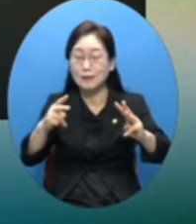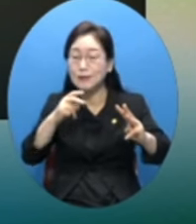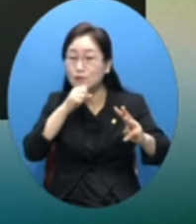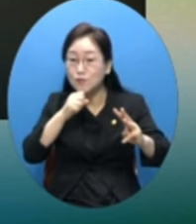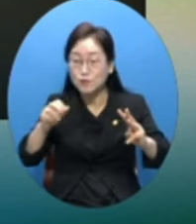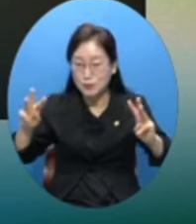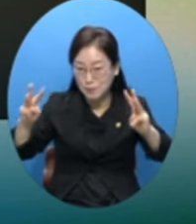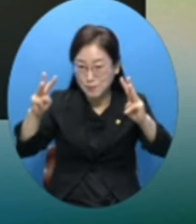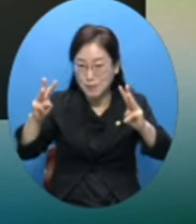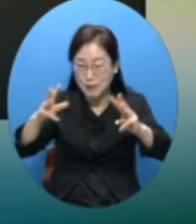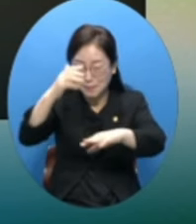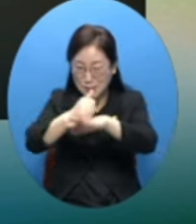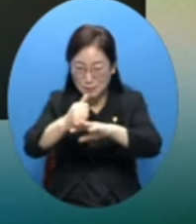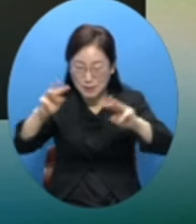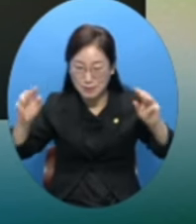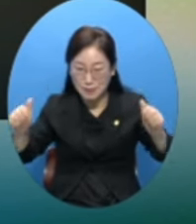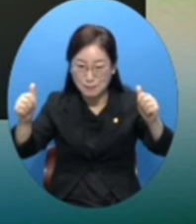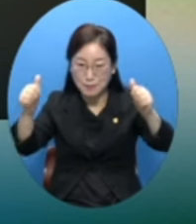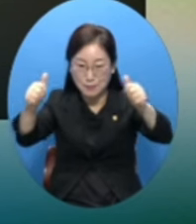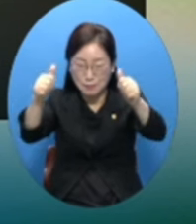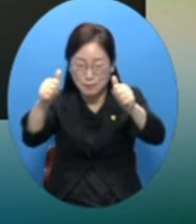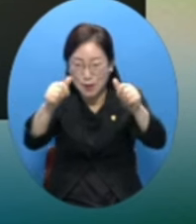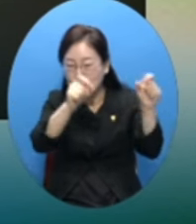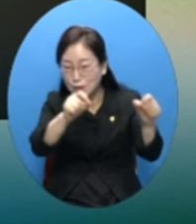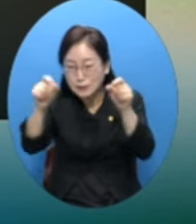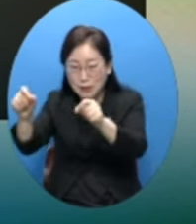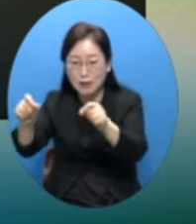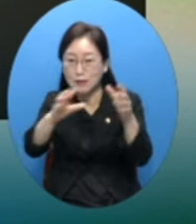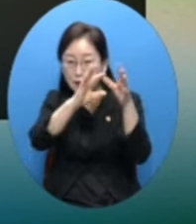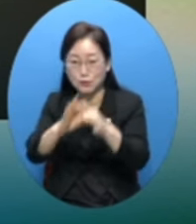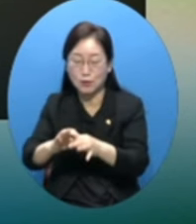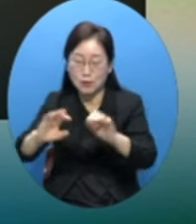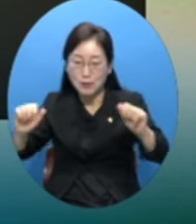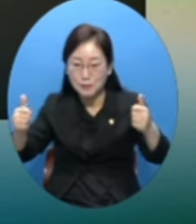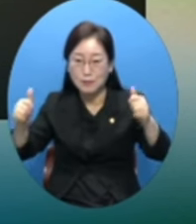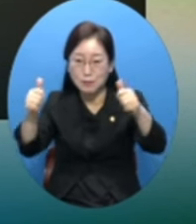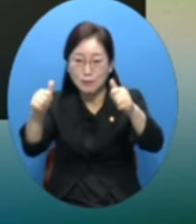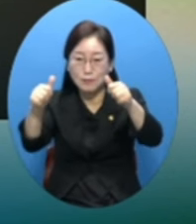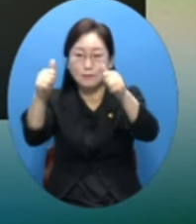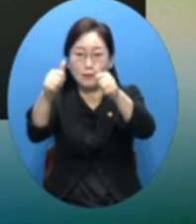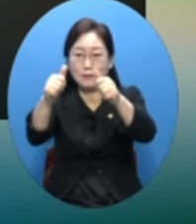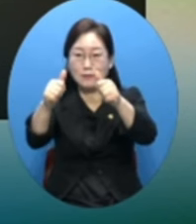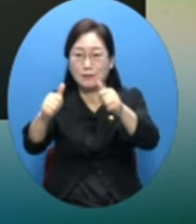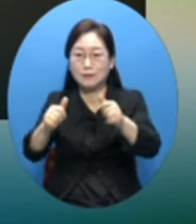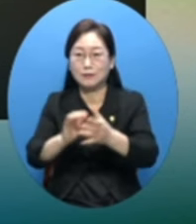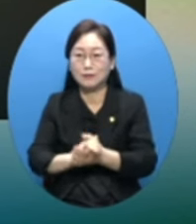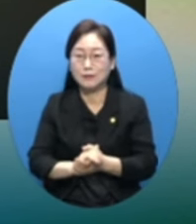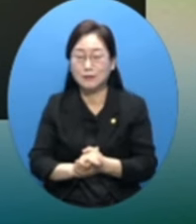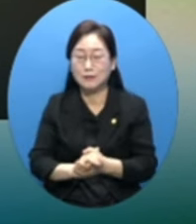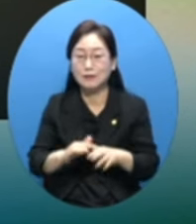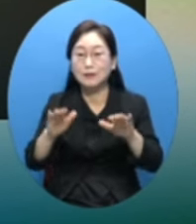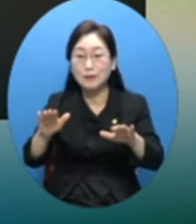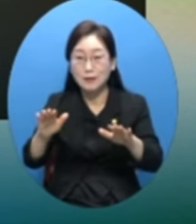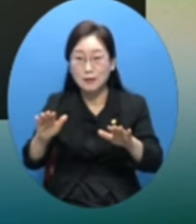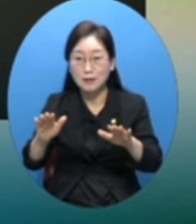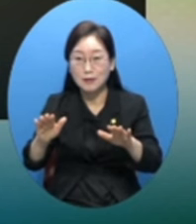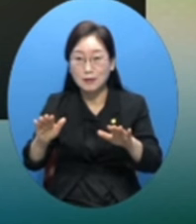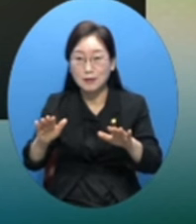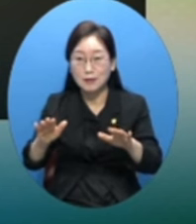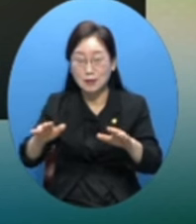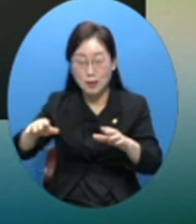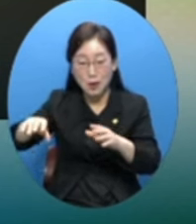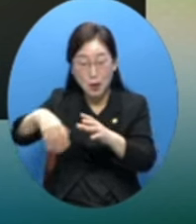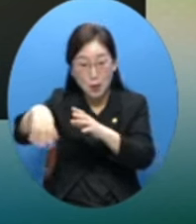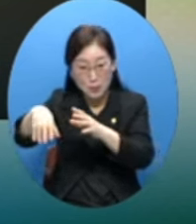마지막 최후 연장전을 치르게 되는데, 그때는 룰렛을 통해서 그 뽑기 같은 걸